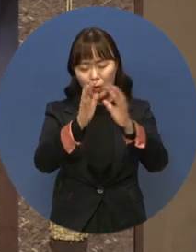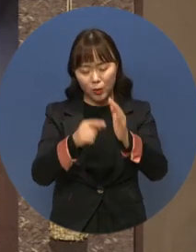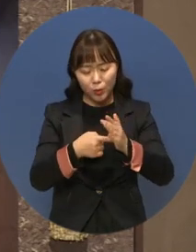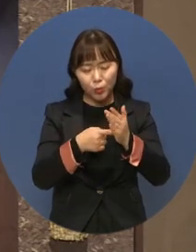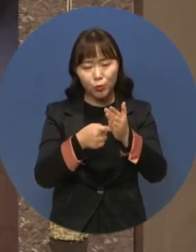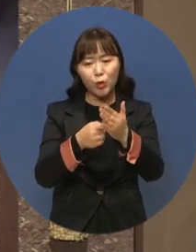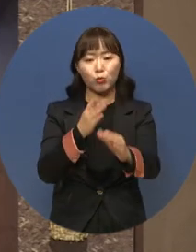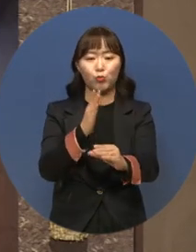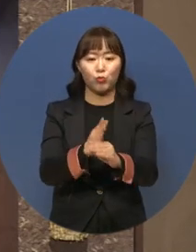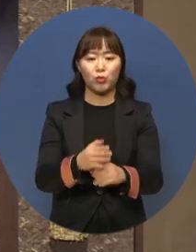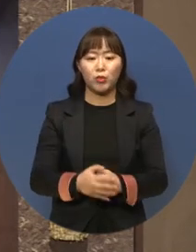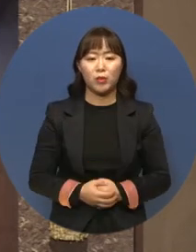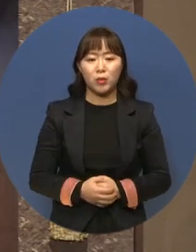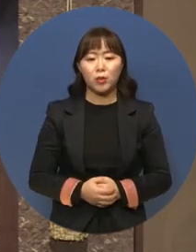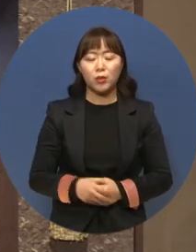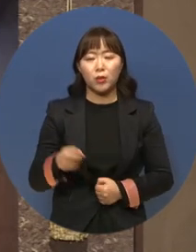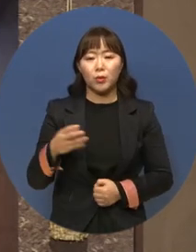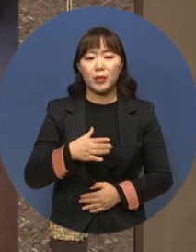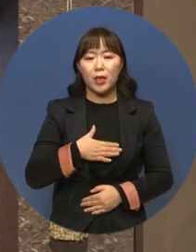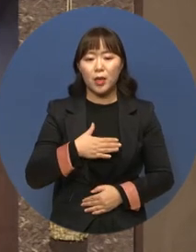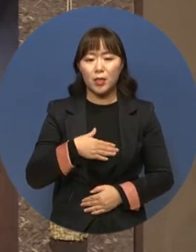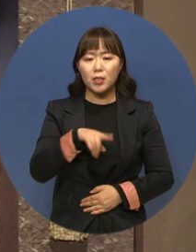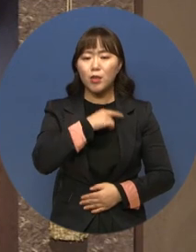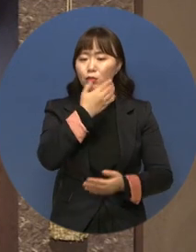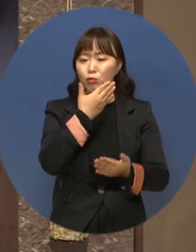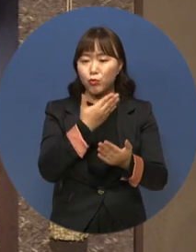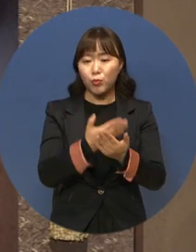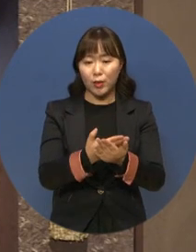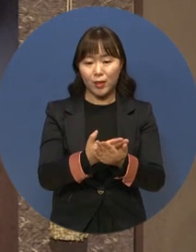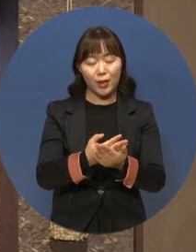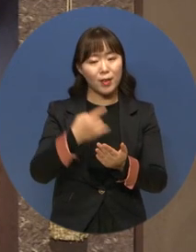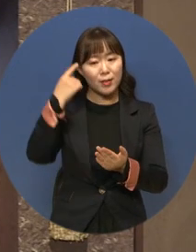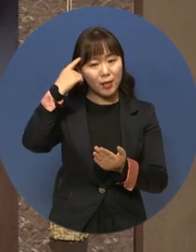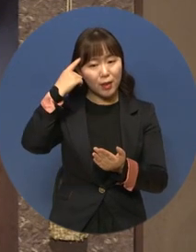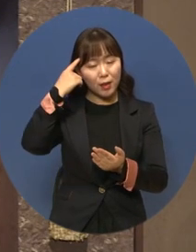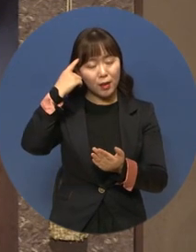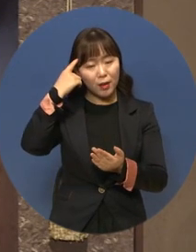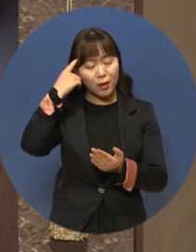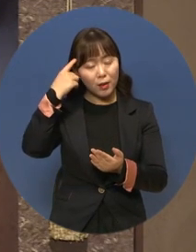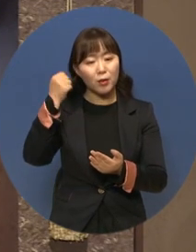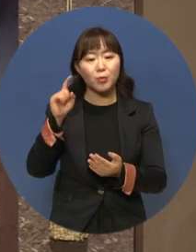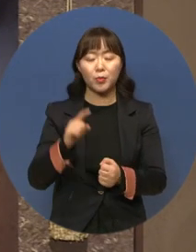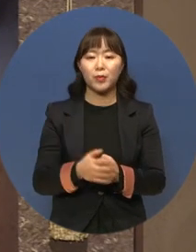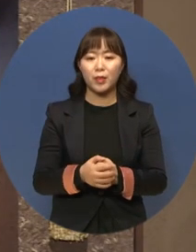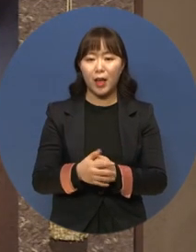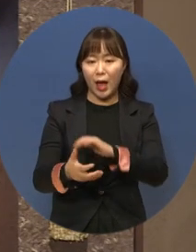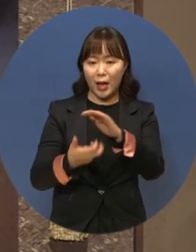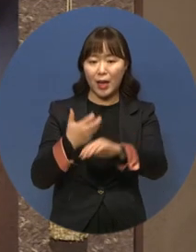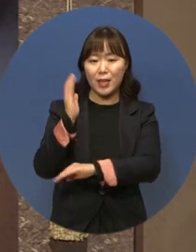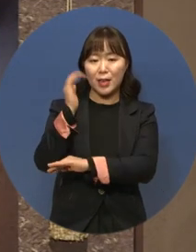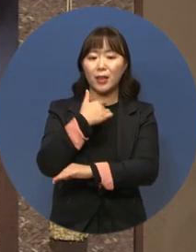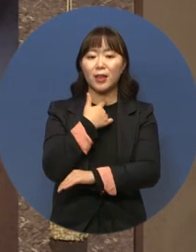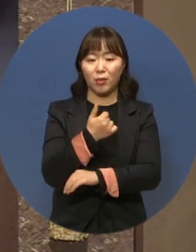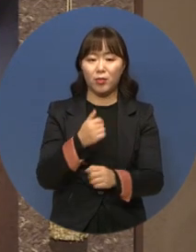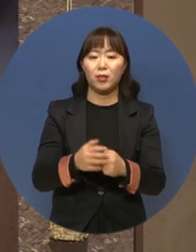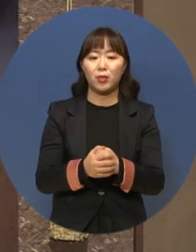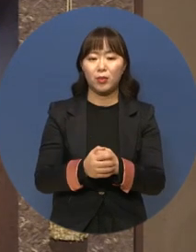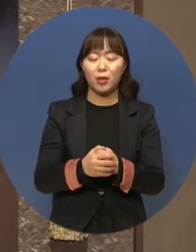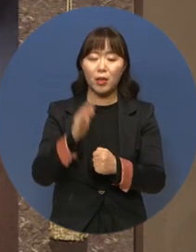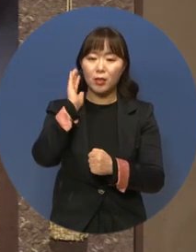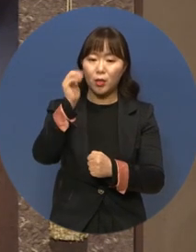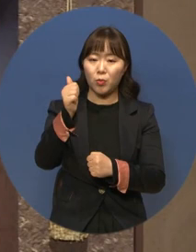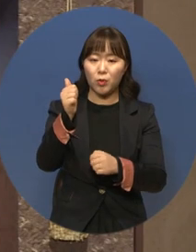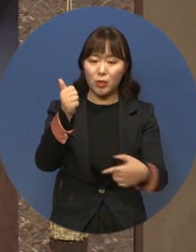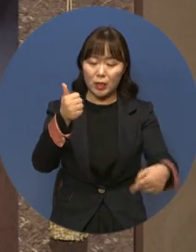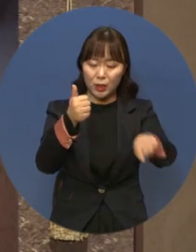진행하고 있는 부분이고요. 네. 그리고 이제 제가 제일 중요하게 생각하는 것은 아까 잠깐 언급했던 대통령